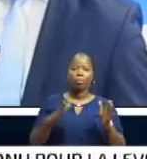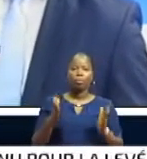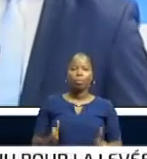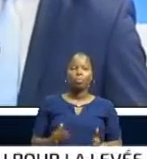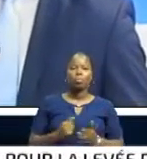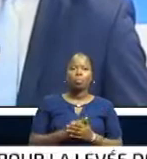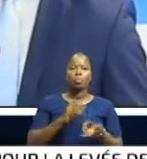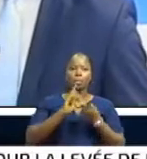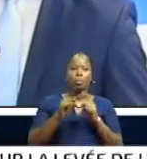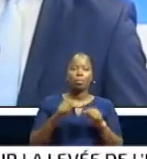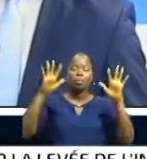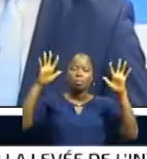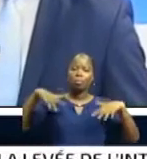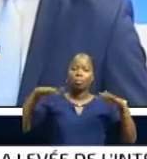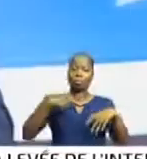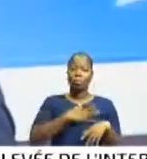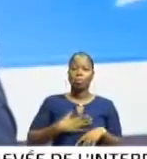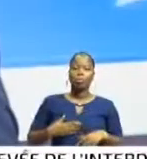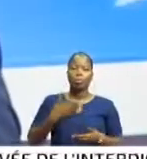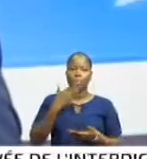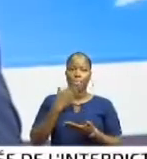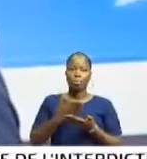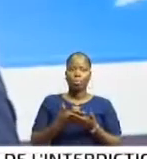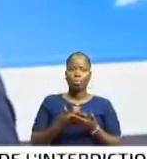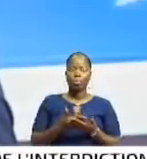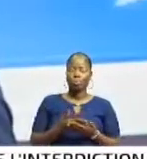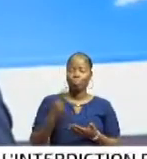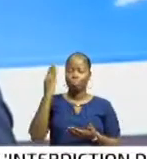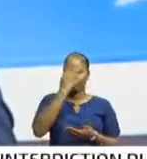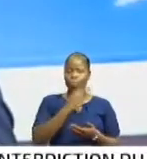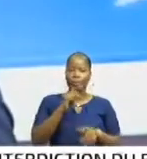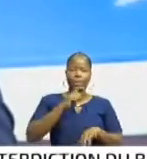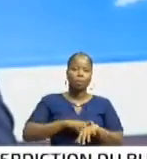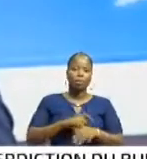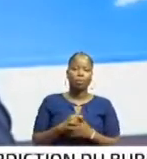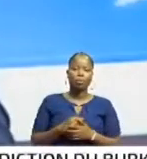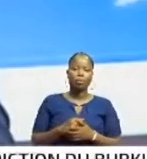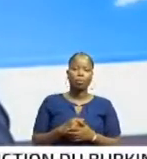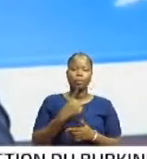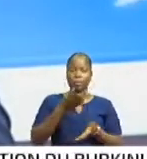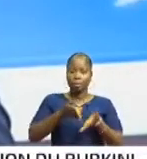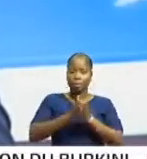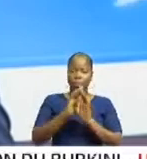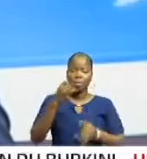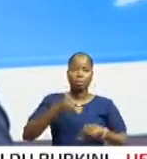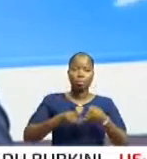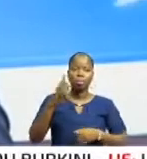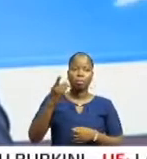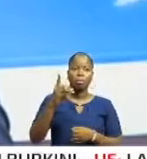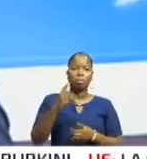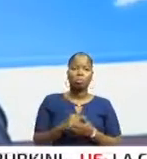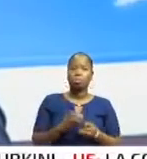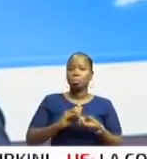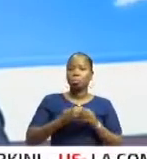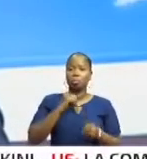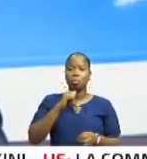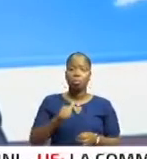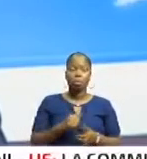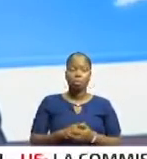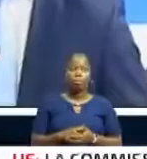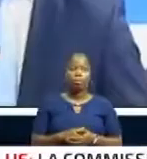pluie et du beau temps de l'actualité dans la chaleur et de la pluie forcément je me demande est ce que nous sommes dans une démocratie de contrition on ne l'est pas